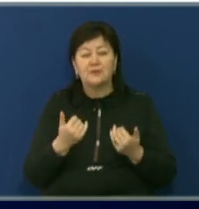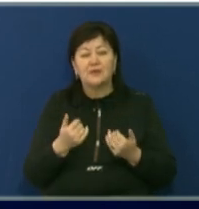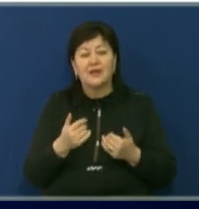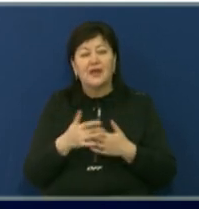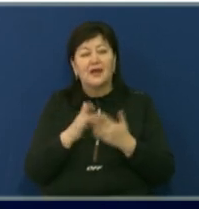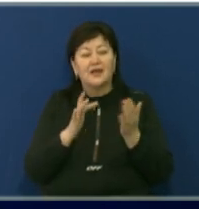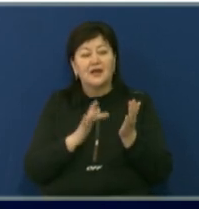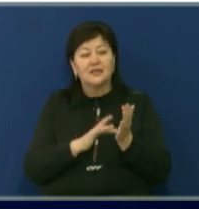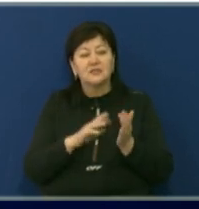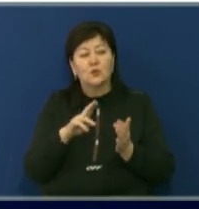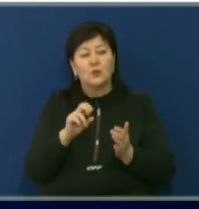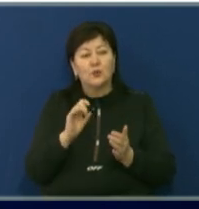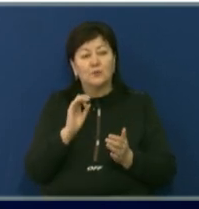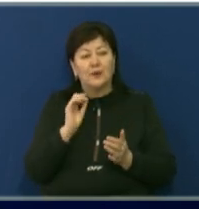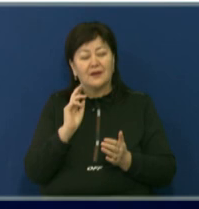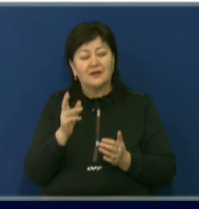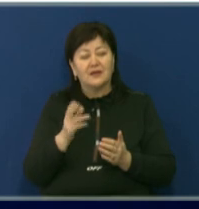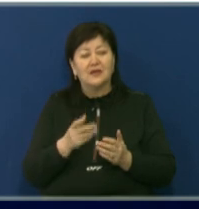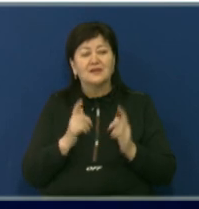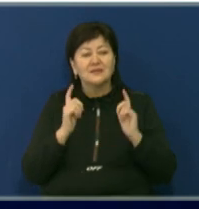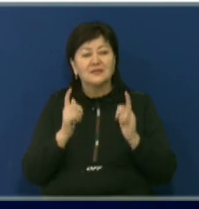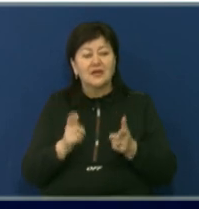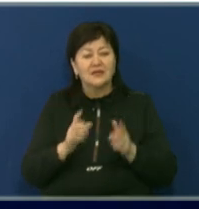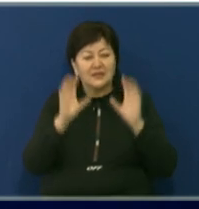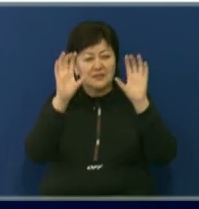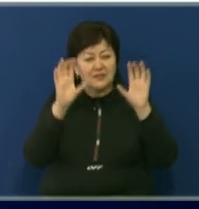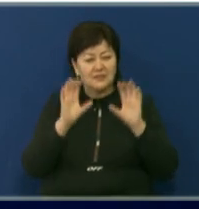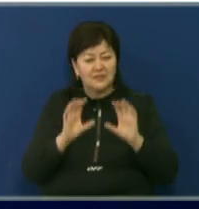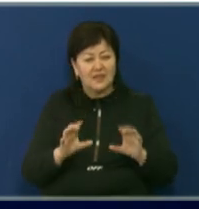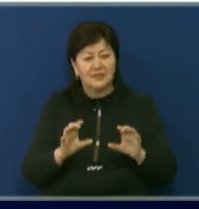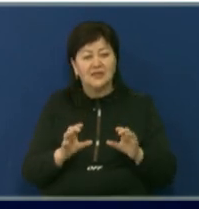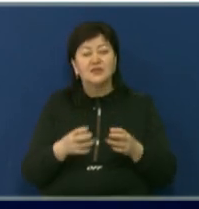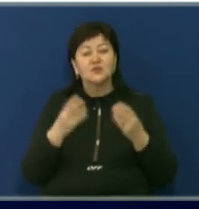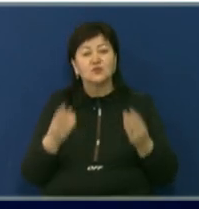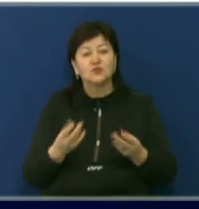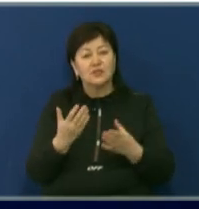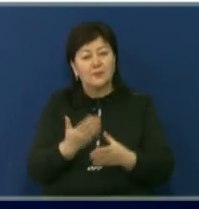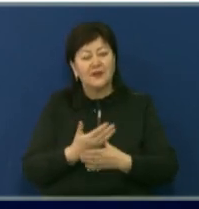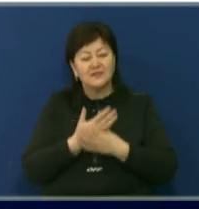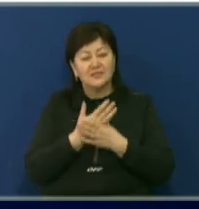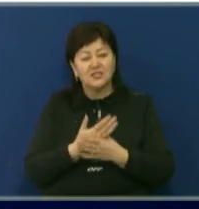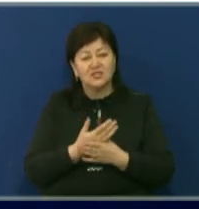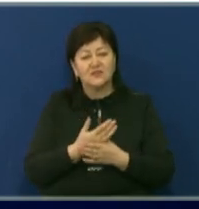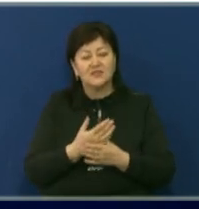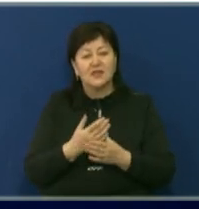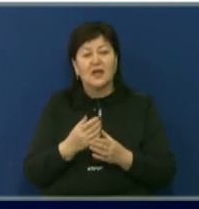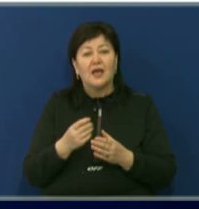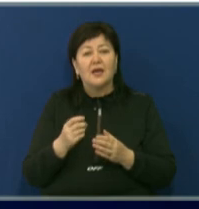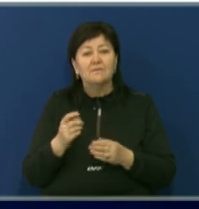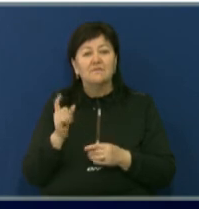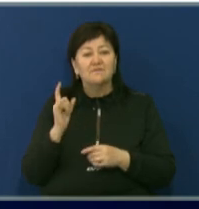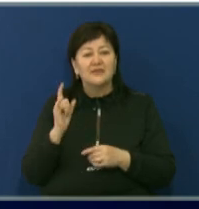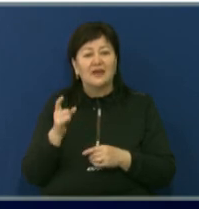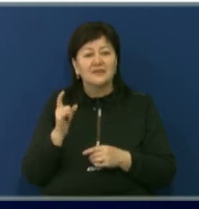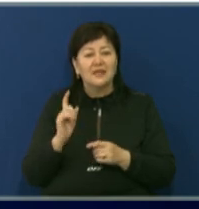әлеуметтік маңызды деп танылды. Заңнамаға сәйкес бұл жағдайда мемлекет тасымалдаушыларды қолдау керек. Яғни олар жол жүру құнының